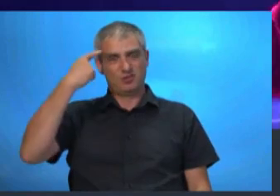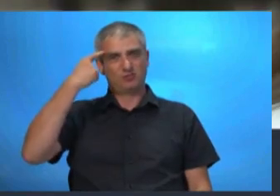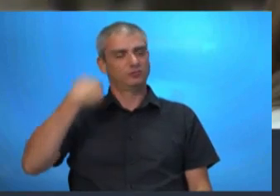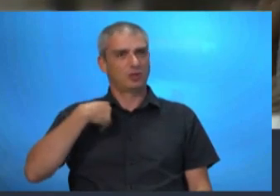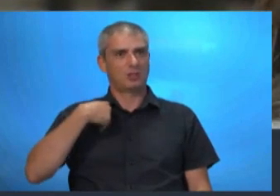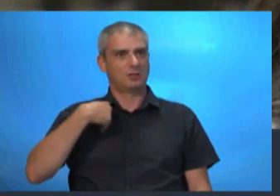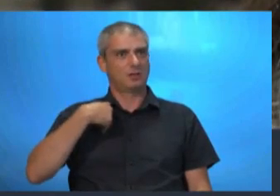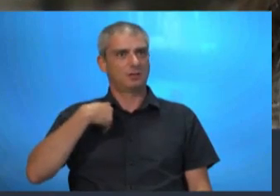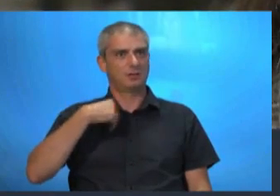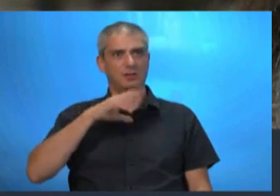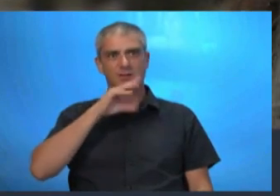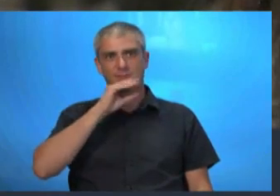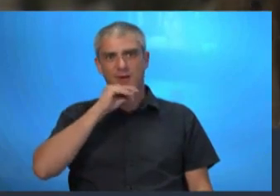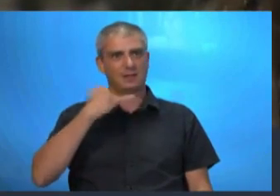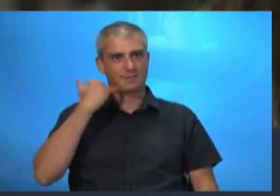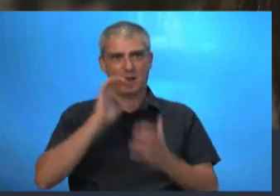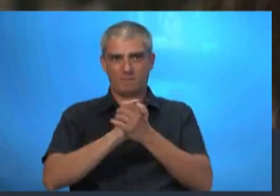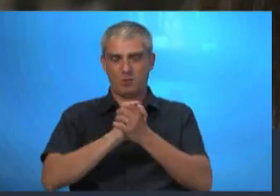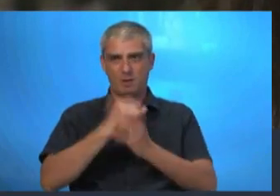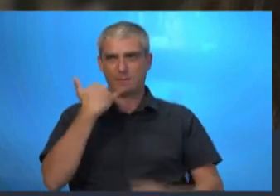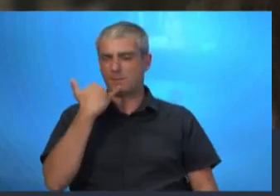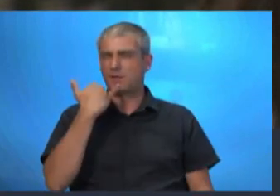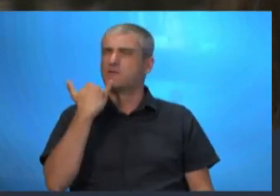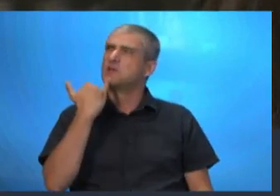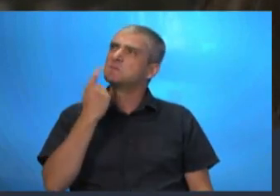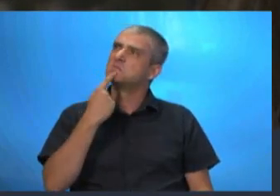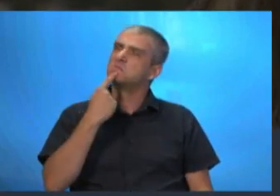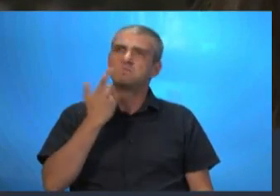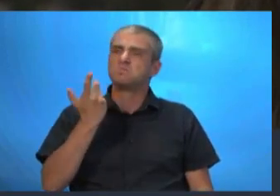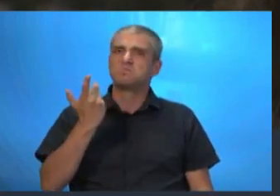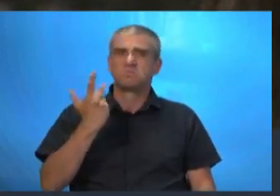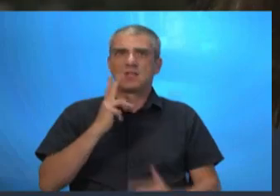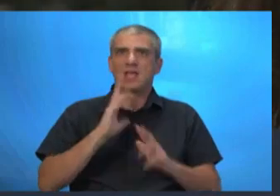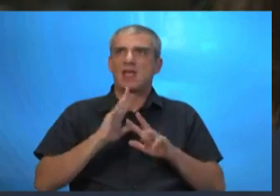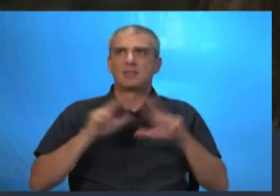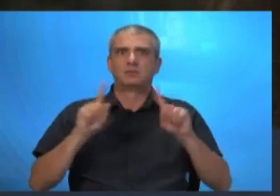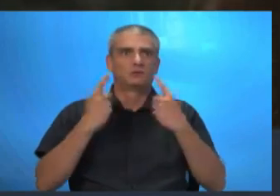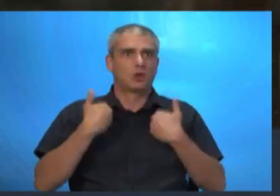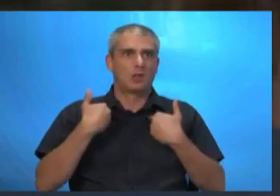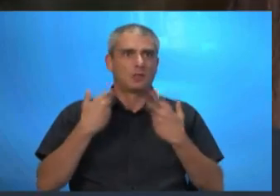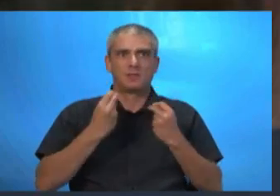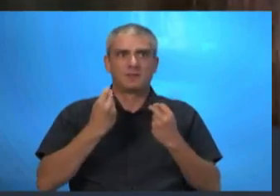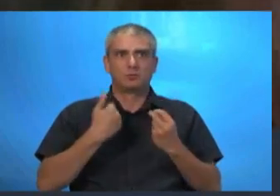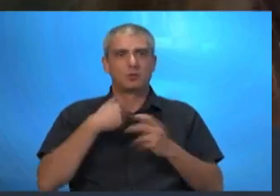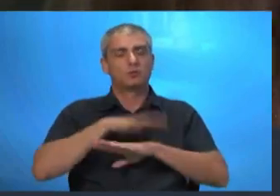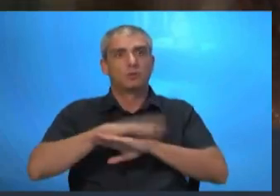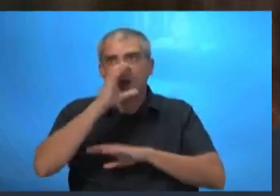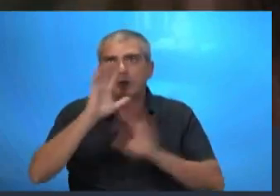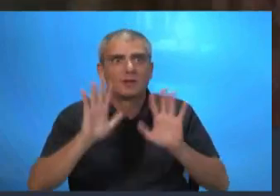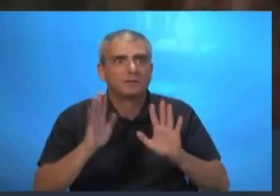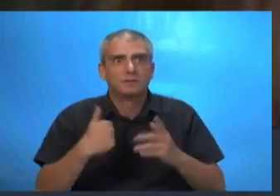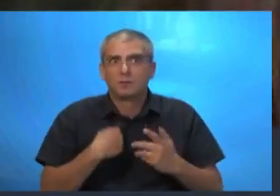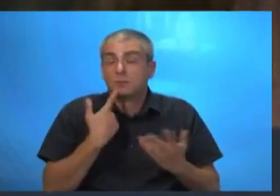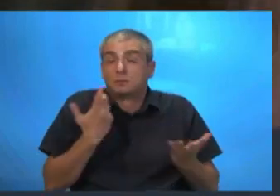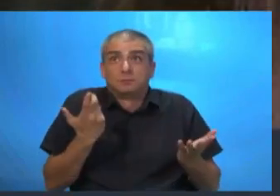החברה בפלאפון באותו יום, זה היה כאילו, אין מצב שזה קורה לנו. זה מהדברים שאנחנו יושבות מסתכלות בטלוויזיה